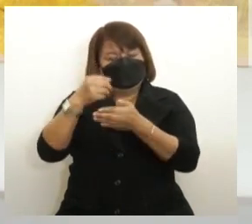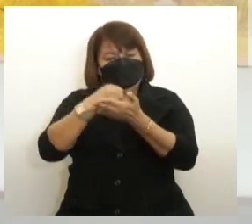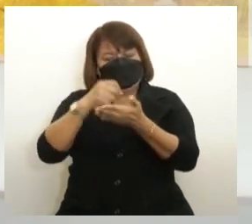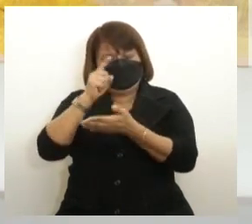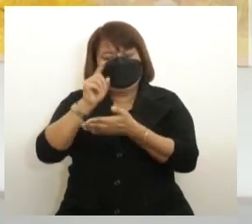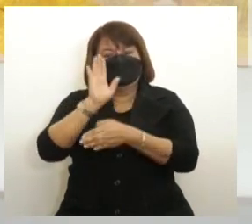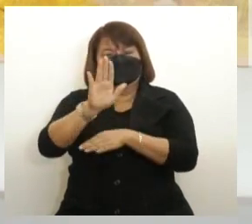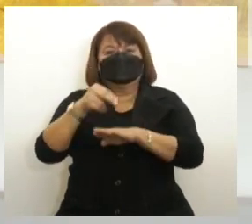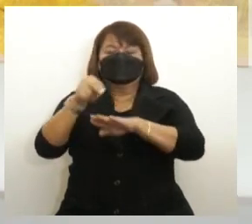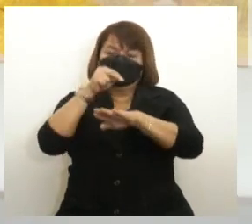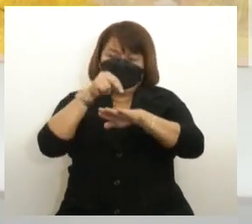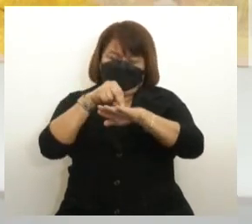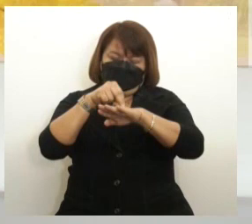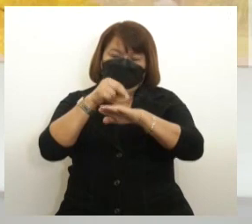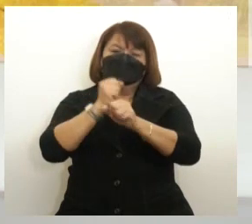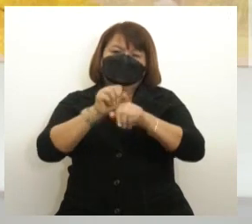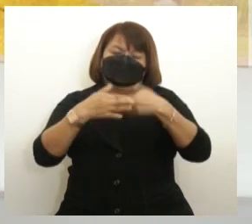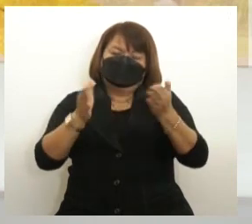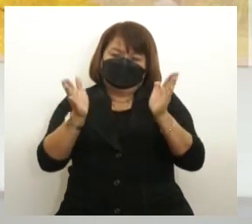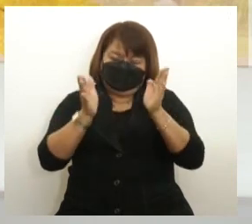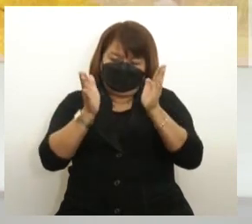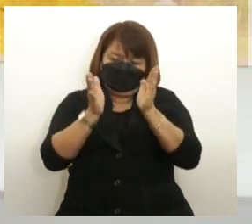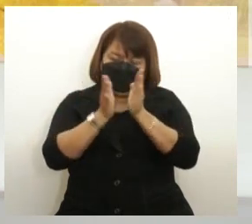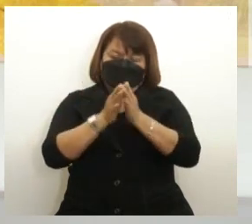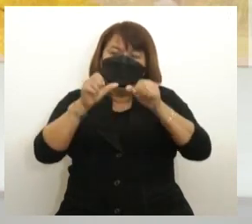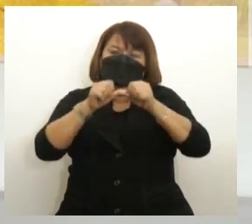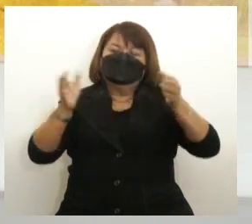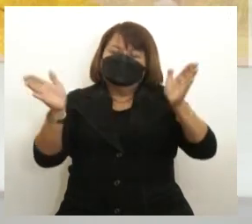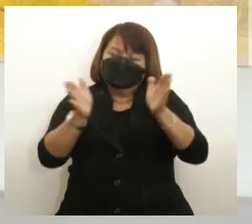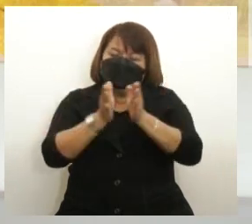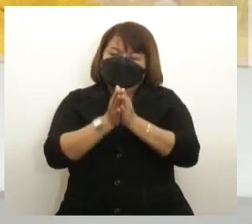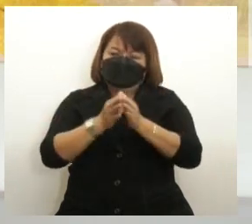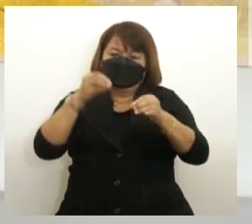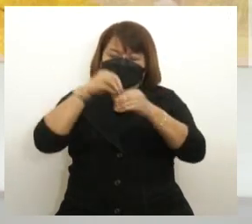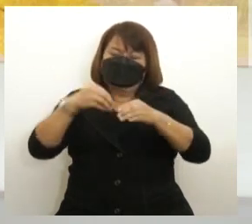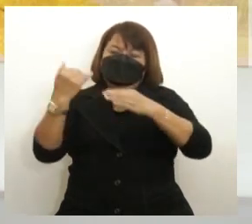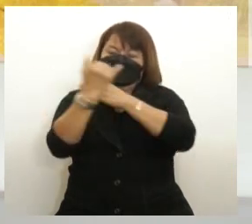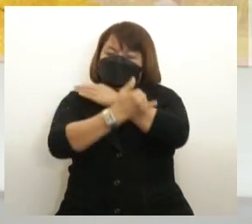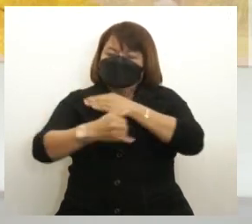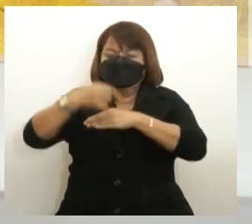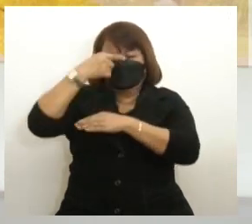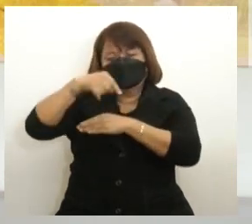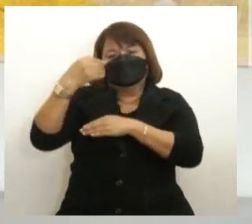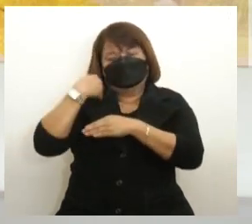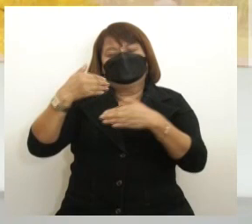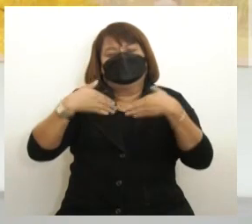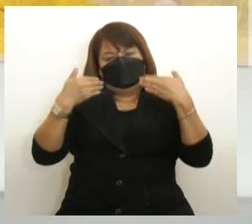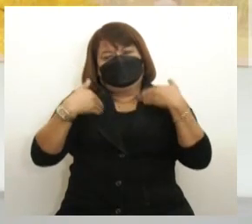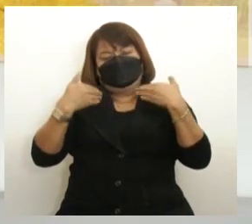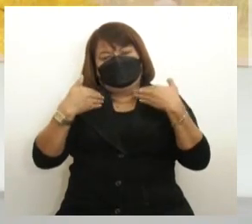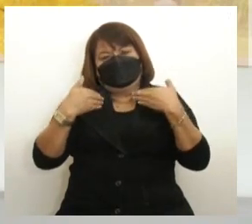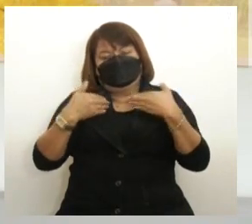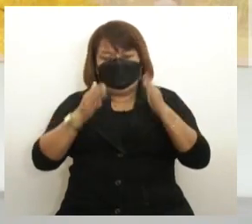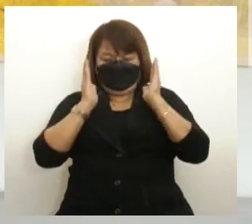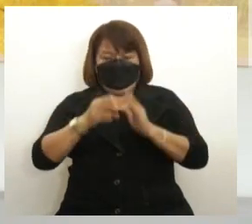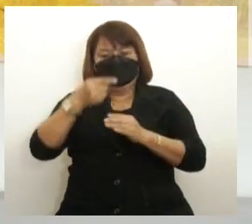ชาติแล้วทำยังไงเราจะอยู่ร่วมกันในชาติอย่างมีความสุขผมคิดว่านี่คือพื้นฐานชีวิตที่ดีหากทุกคนมีต้นทุน